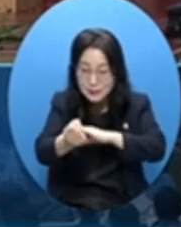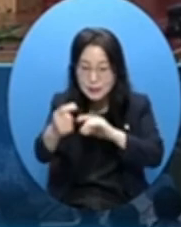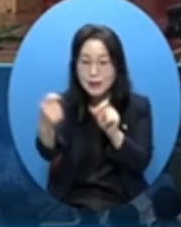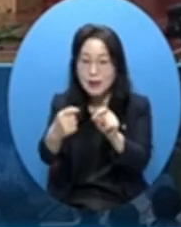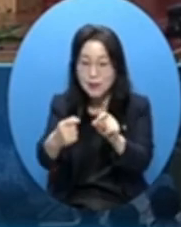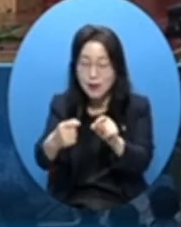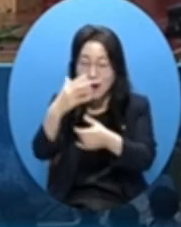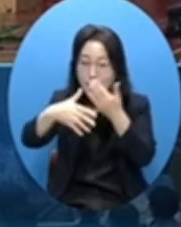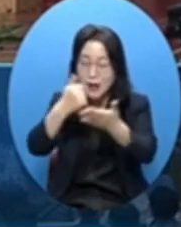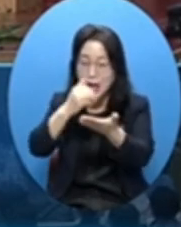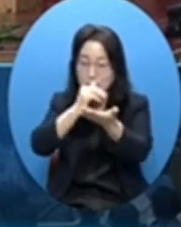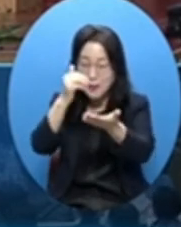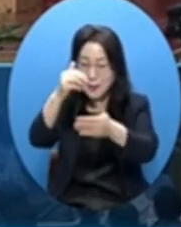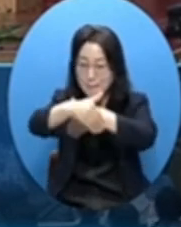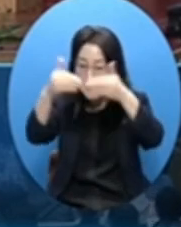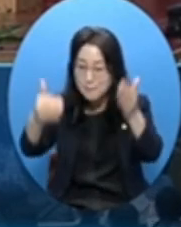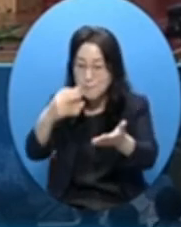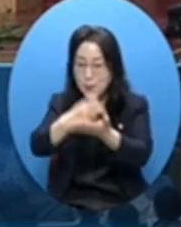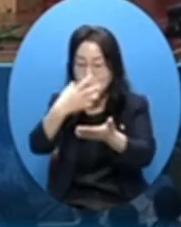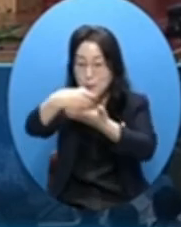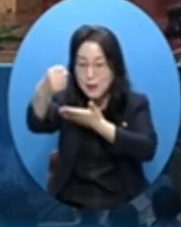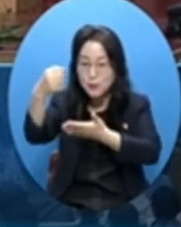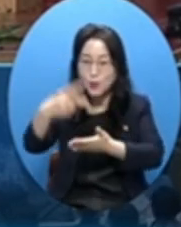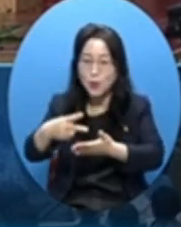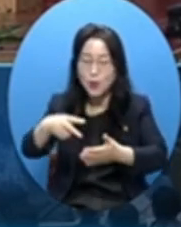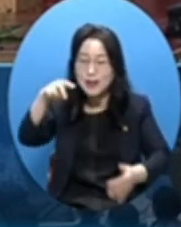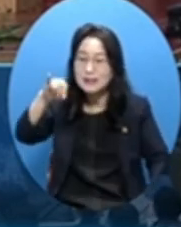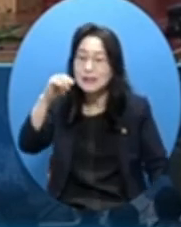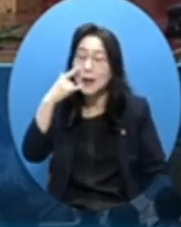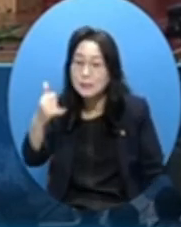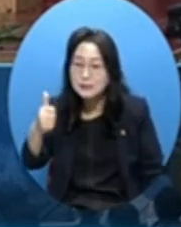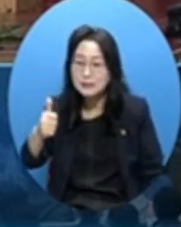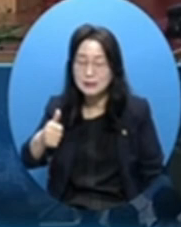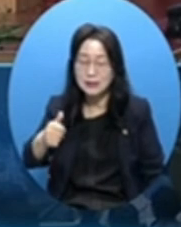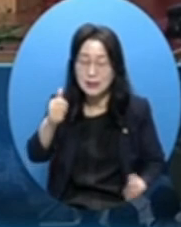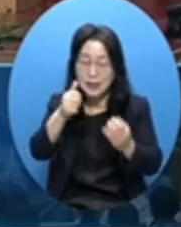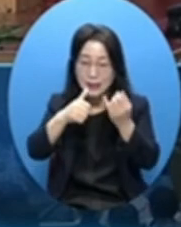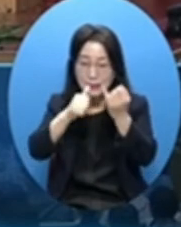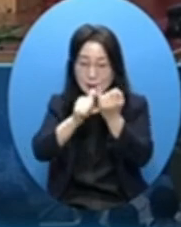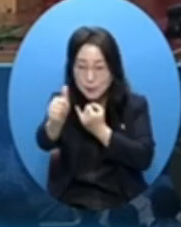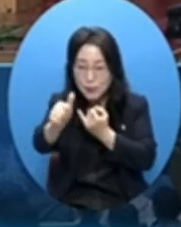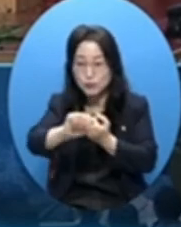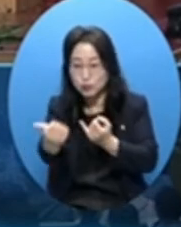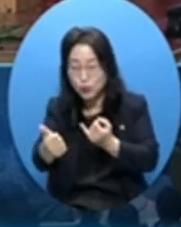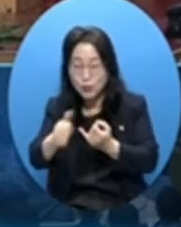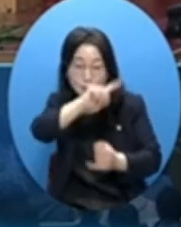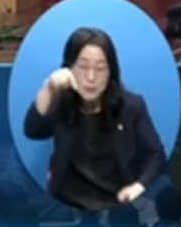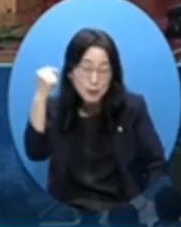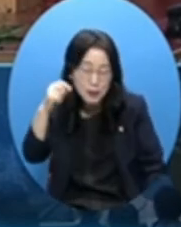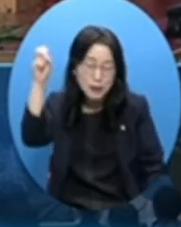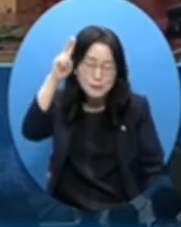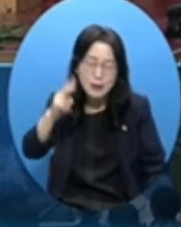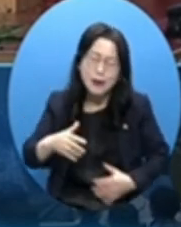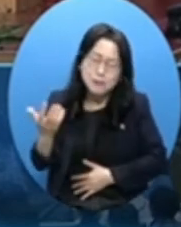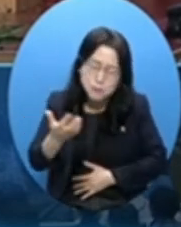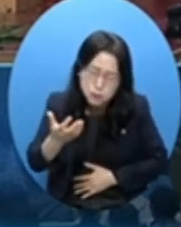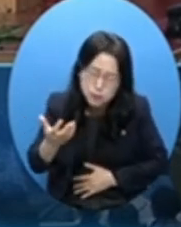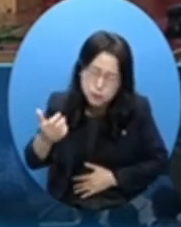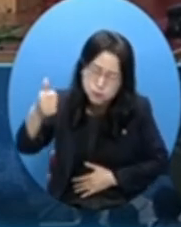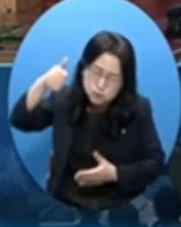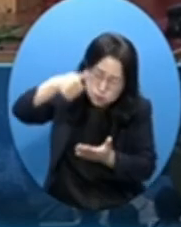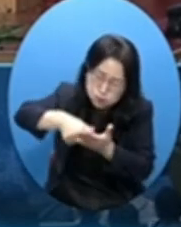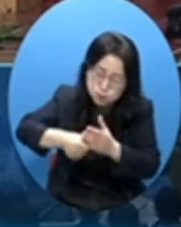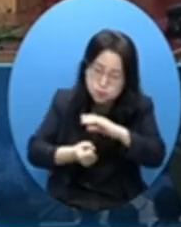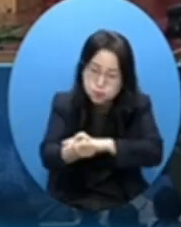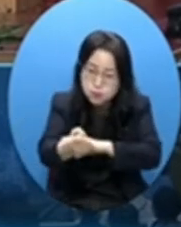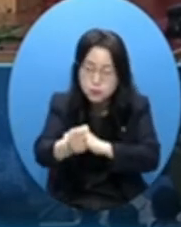하남에 기회를 빼앗게 끔 빼앗긴 것과 그의 시아버지와 남편의 죽음 소식을 듣고 갑자기 아파도 몸을 구부려 해산하고 죽어갈